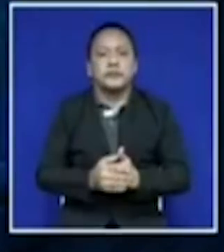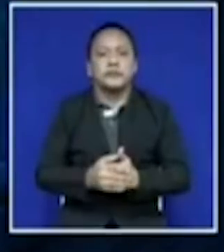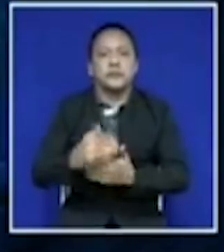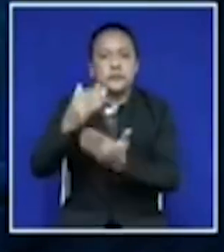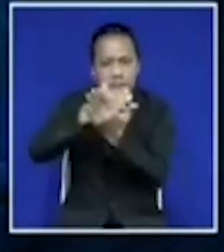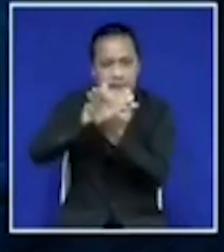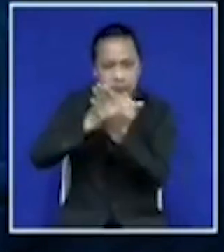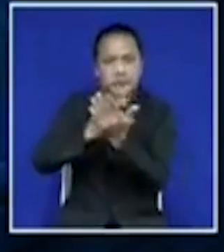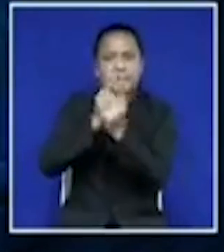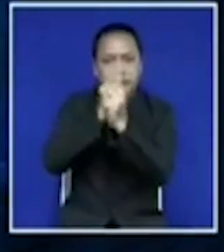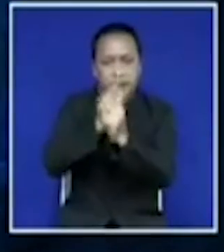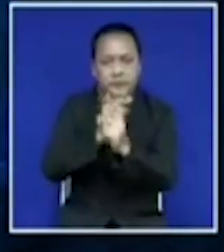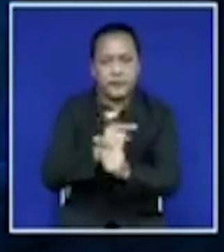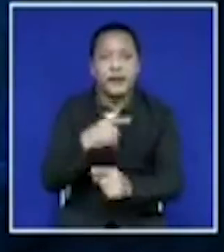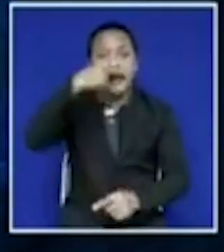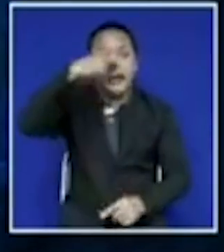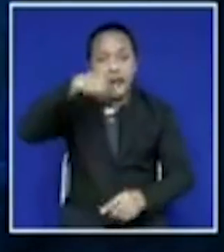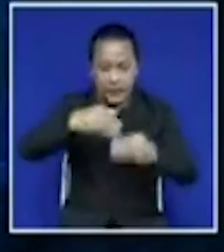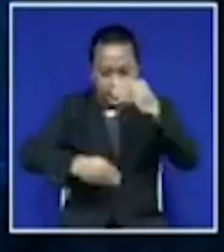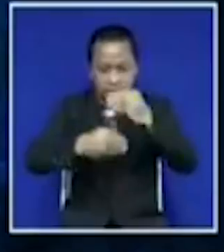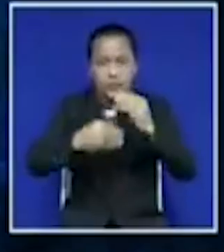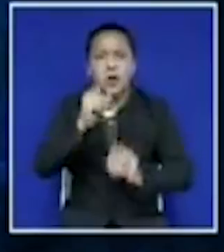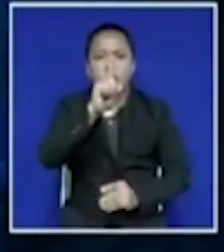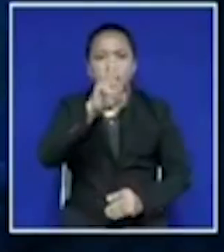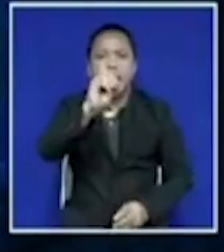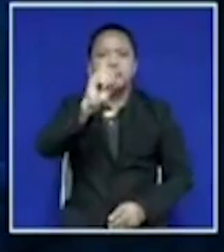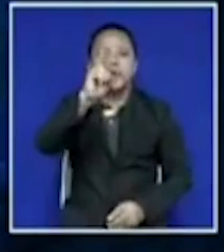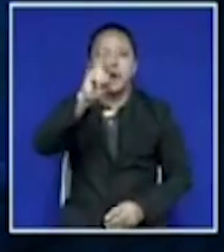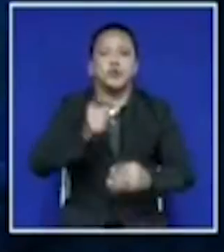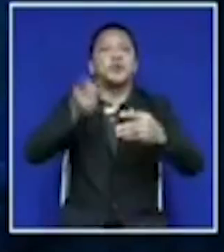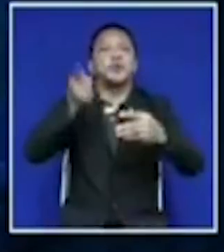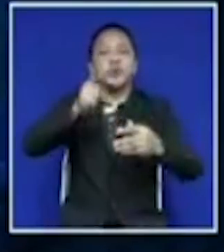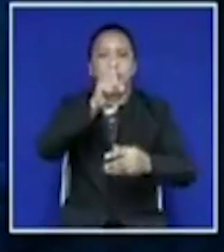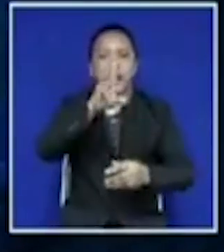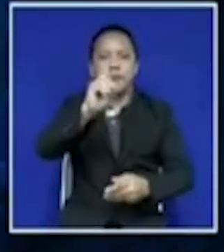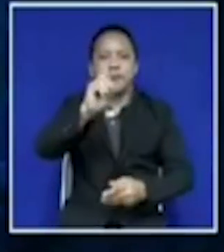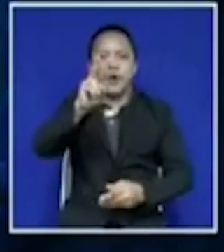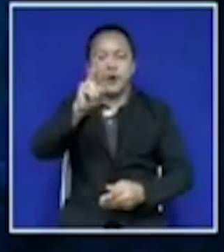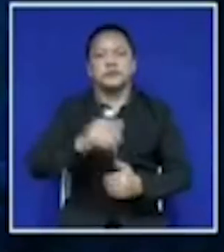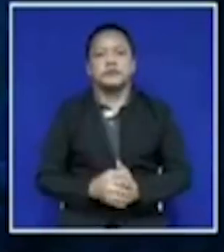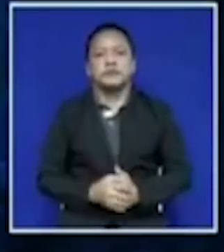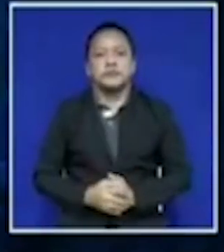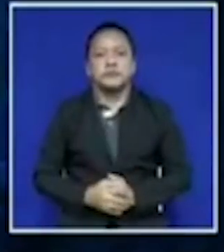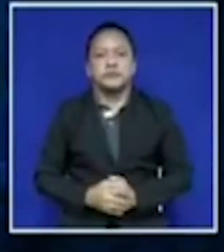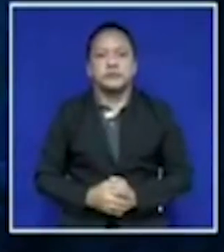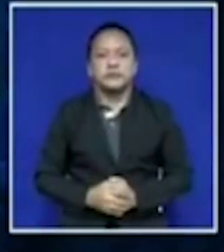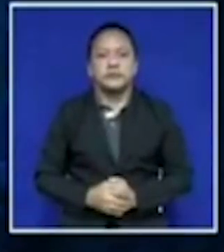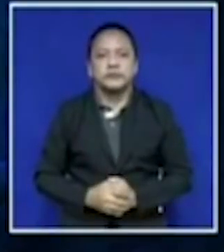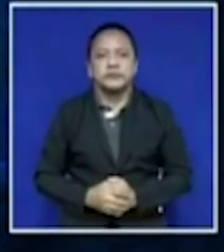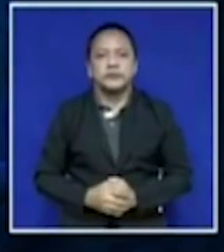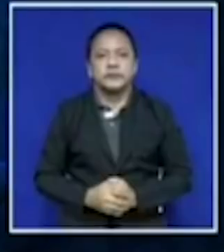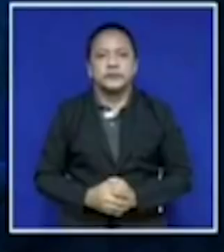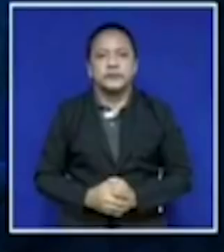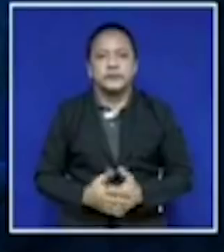านอย่างที่ว่ามาไทยเราอยู่ที่152ยังคงที่อันดับนี้จาก216ประเทศนะครับแล้ว